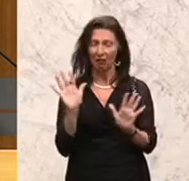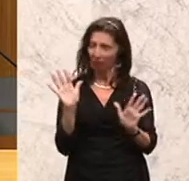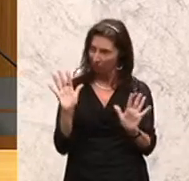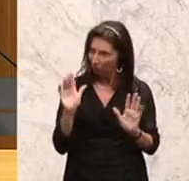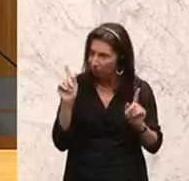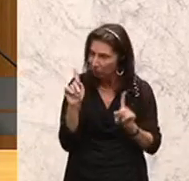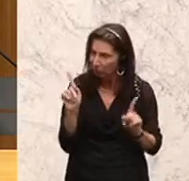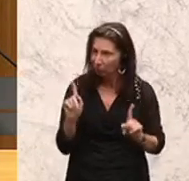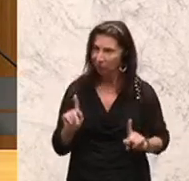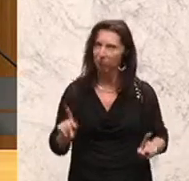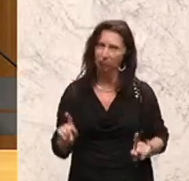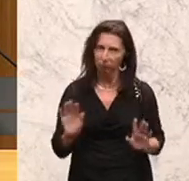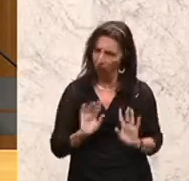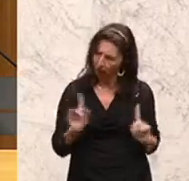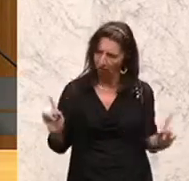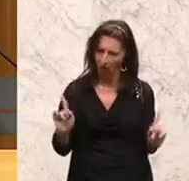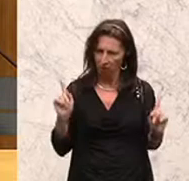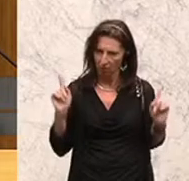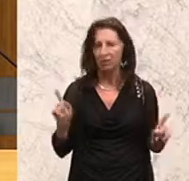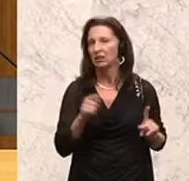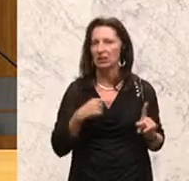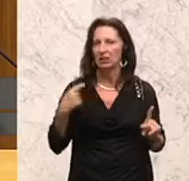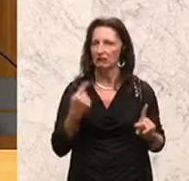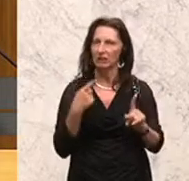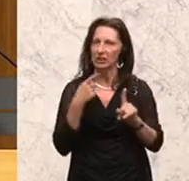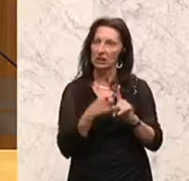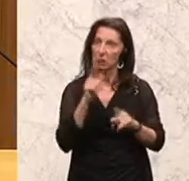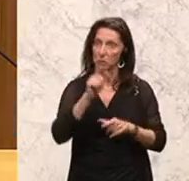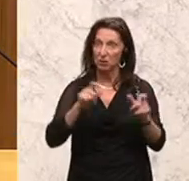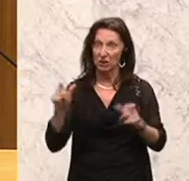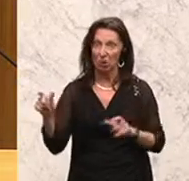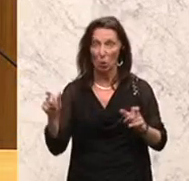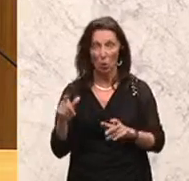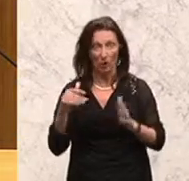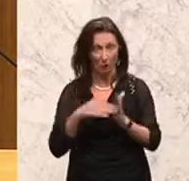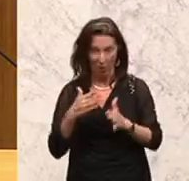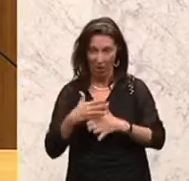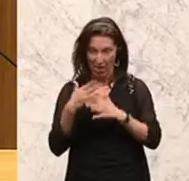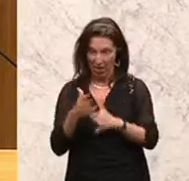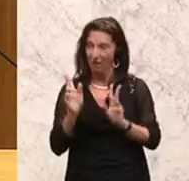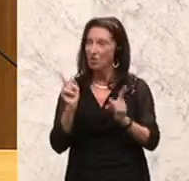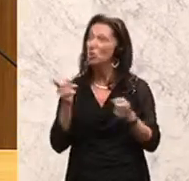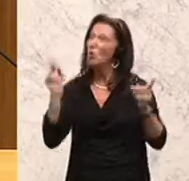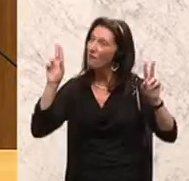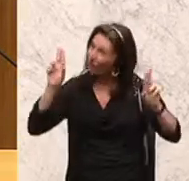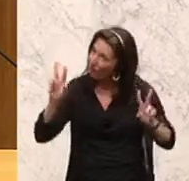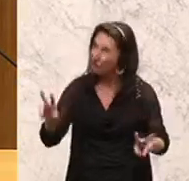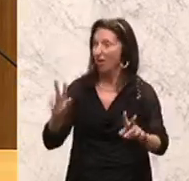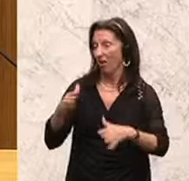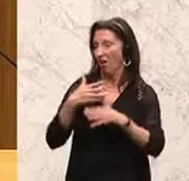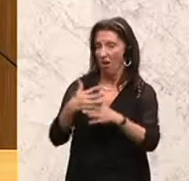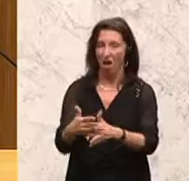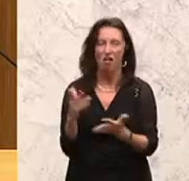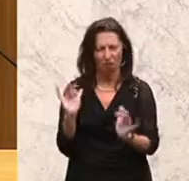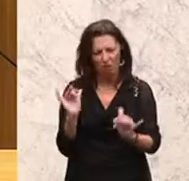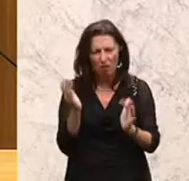Punkt. Ganz im Gegenteil. Es geht uns darum, dass die, denen zu helfen ist, wirklich geholfen wird. Und daher wird ja auch differenziert, aus gutem Grund. Und Sie